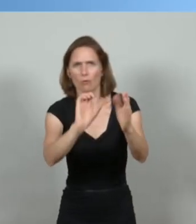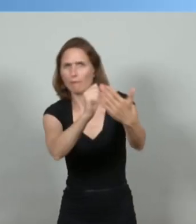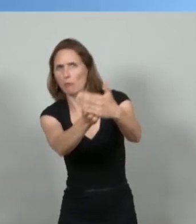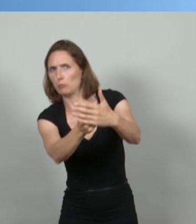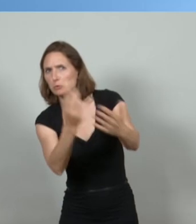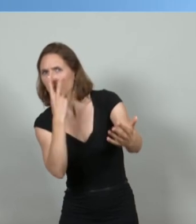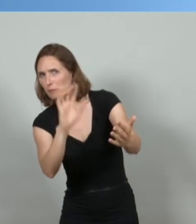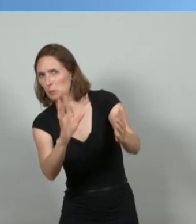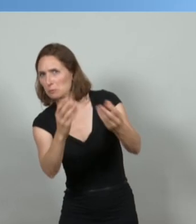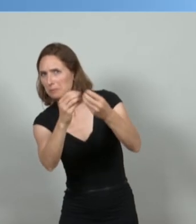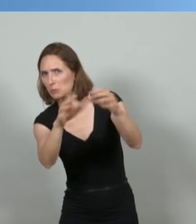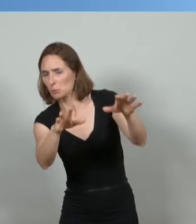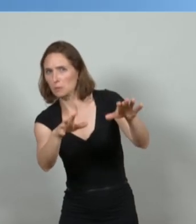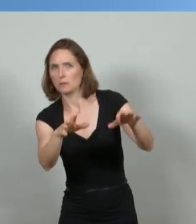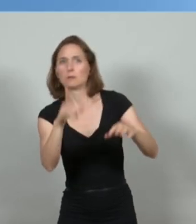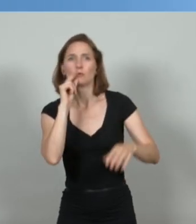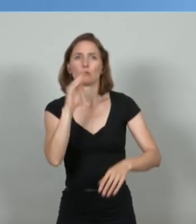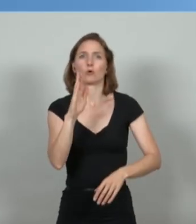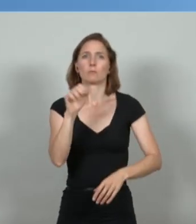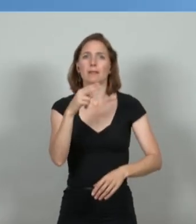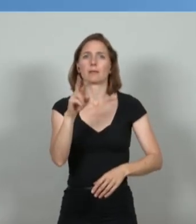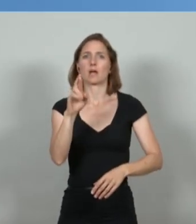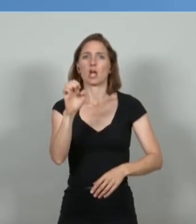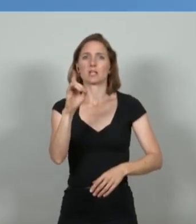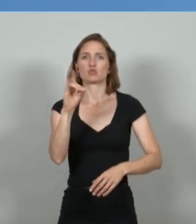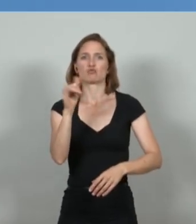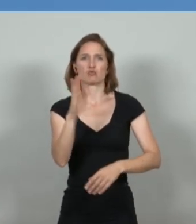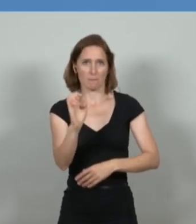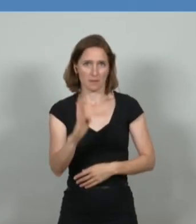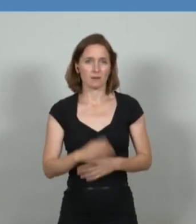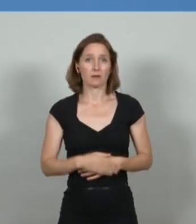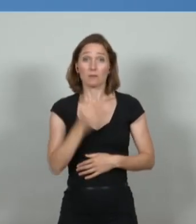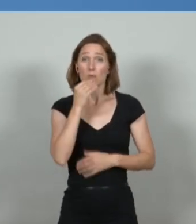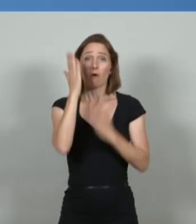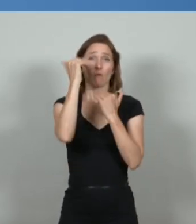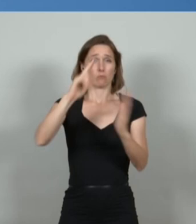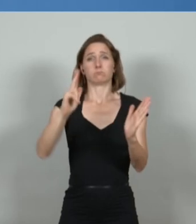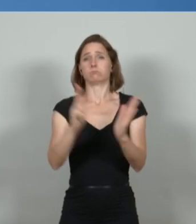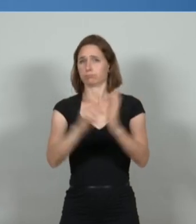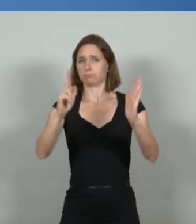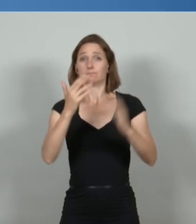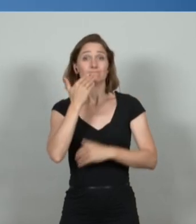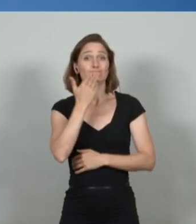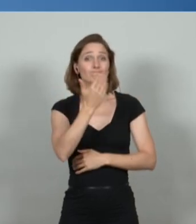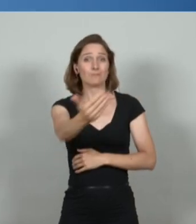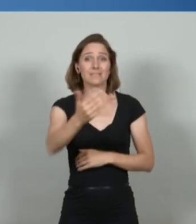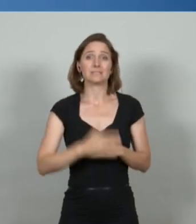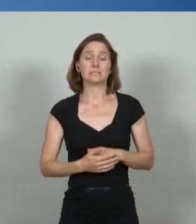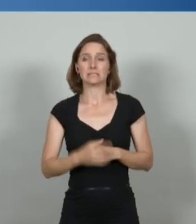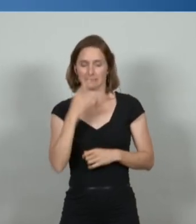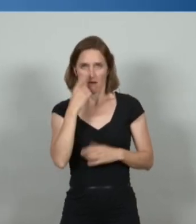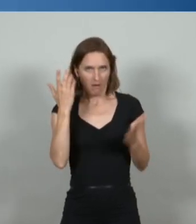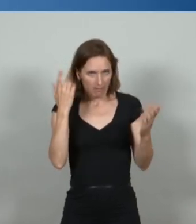vous avez perdu monsieur benneret j'aime merci donc ce vœux est adopté merci beaucoup cela va dans le bon